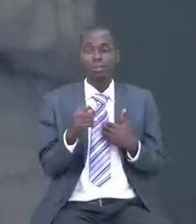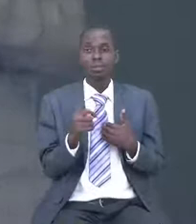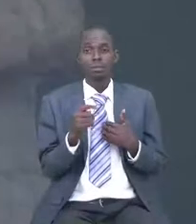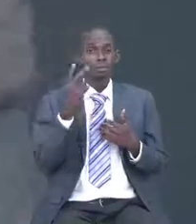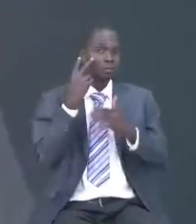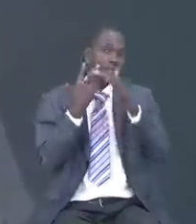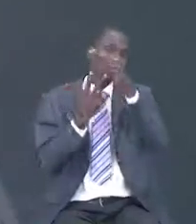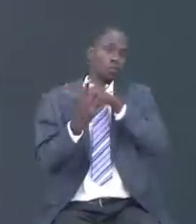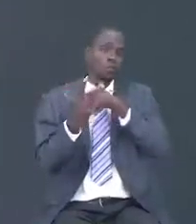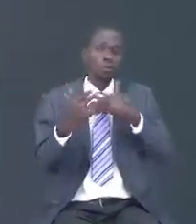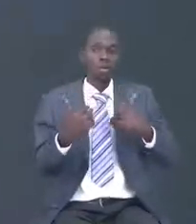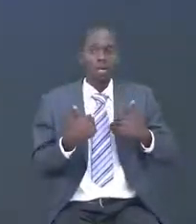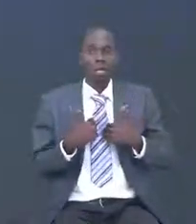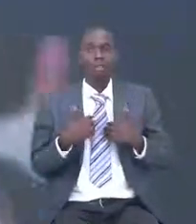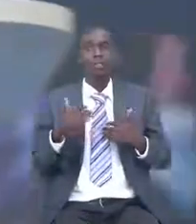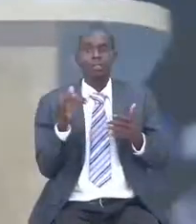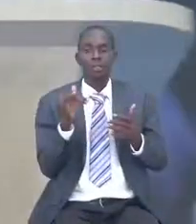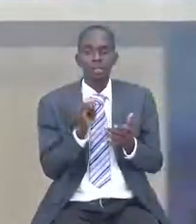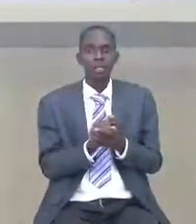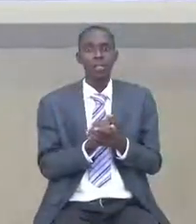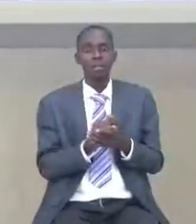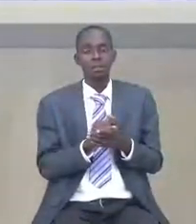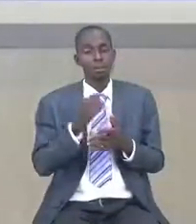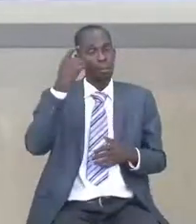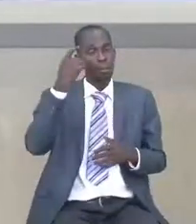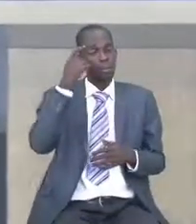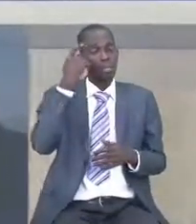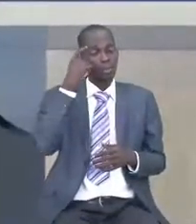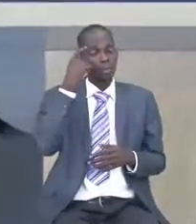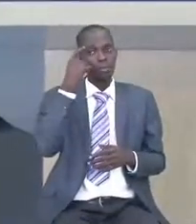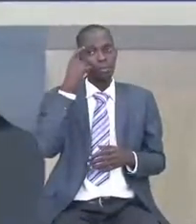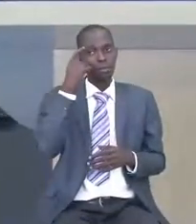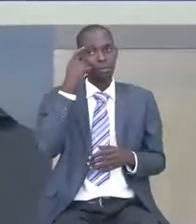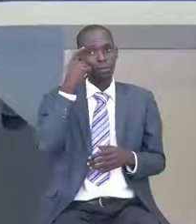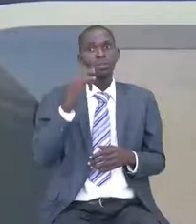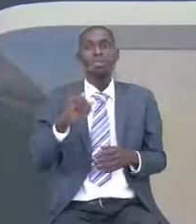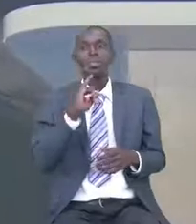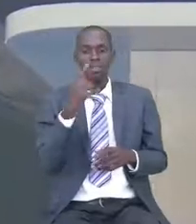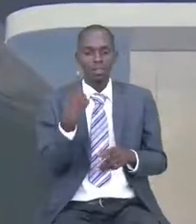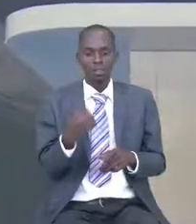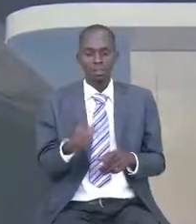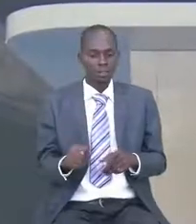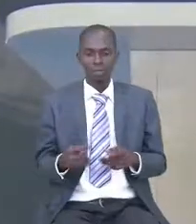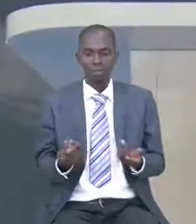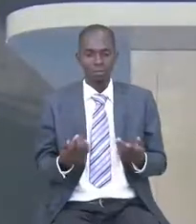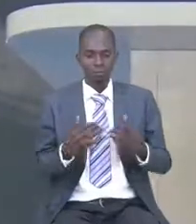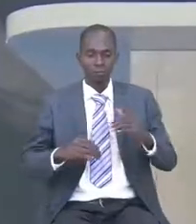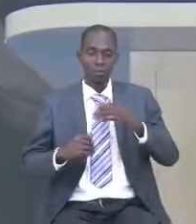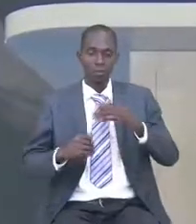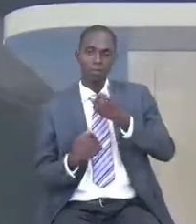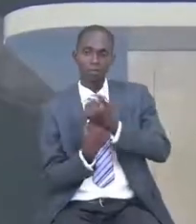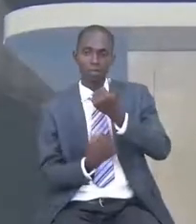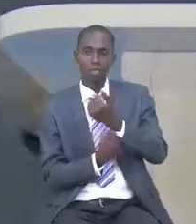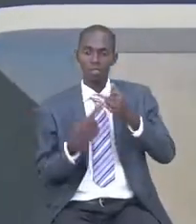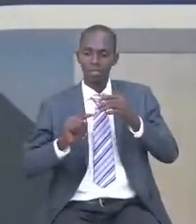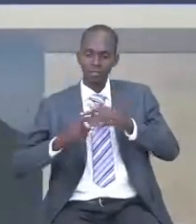vision que tu as, cet état d'esprit est même la chose fondamentale.